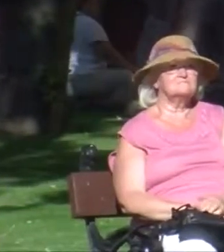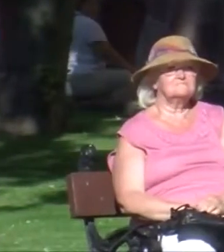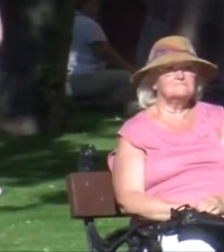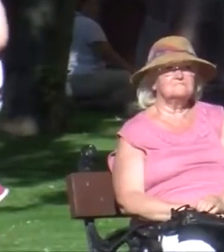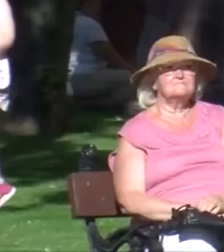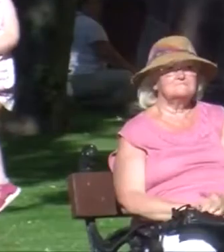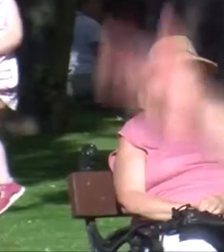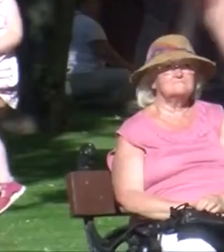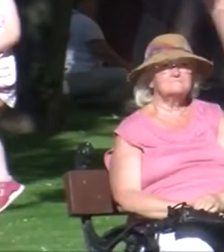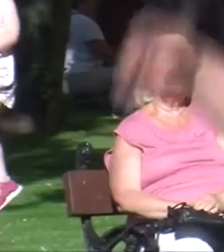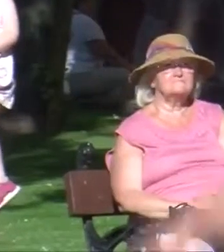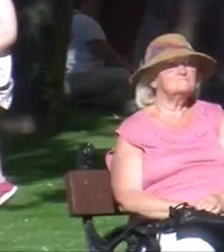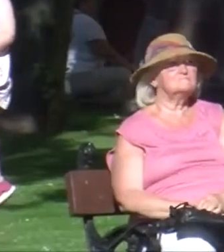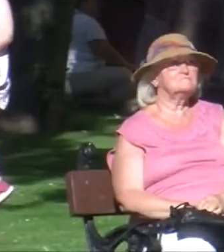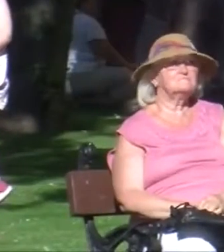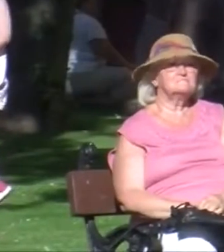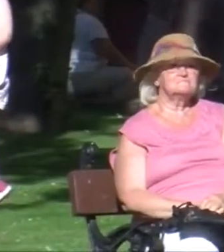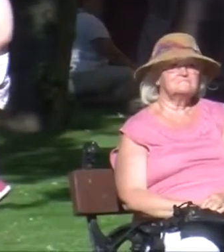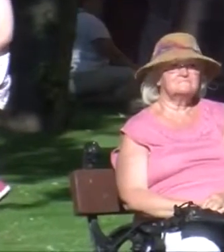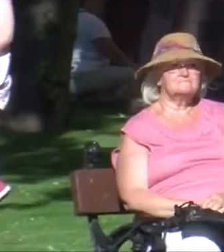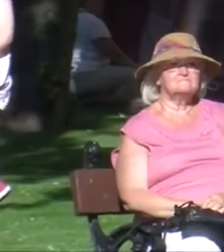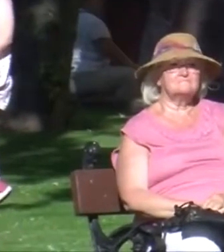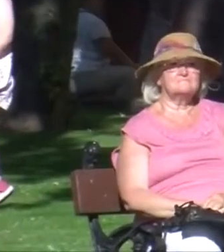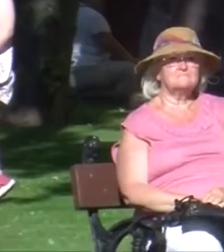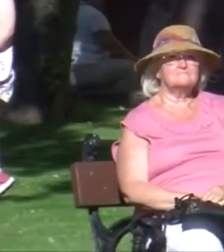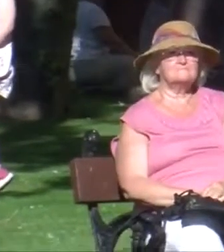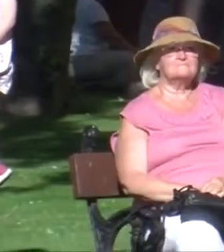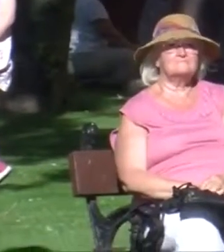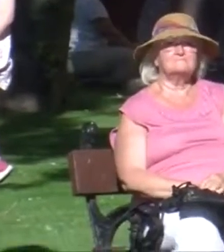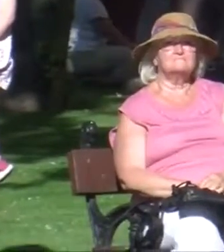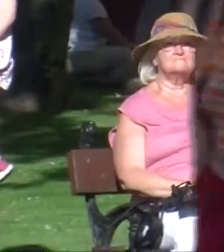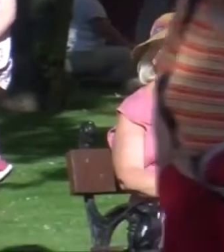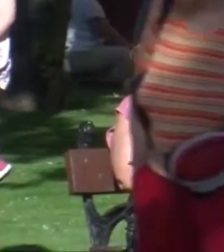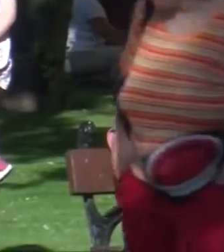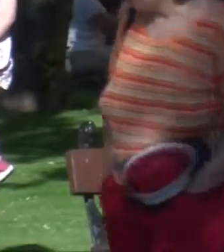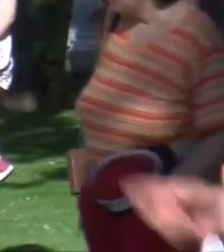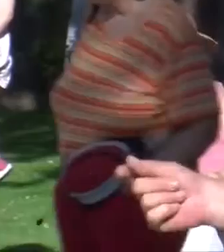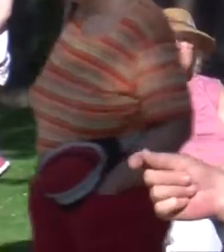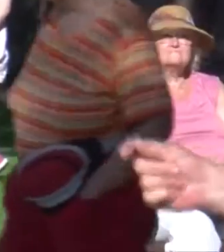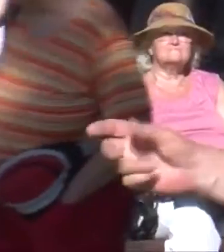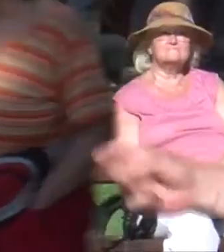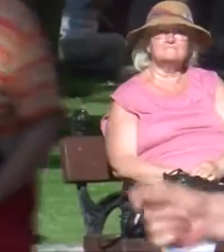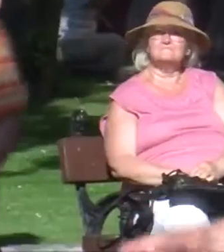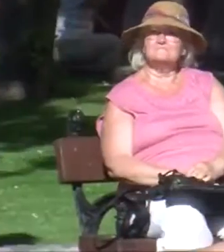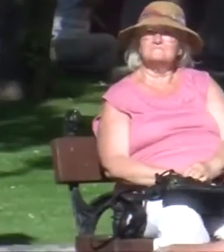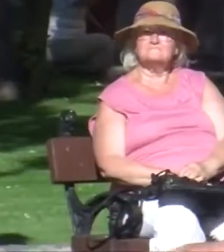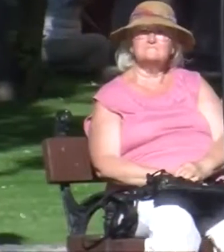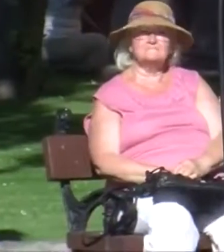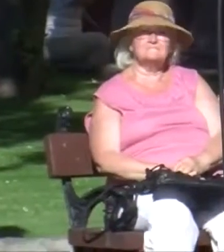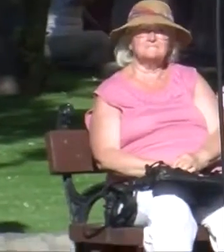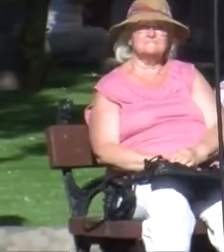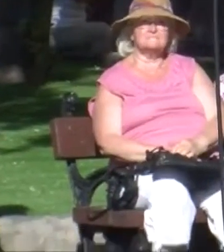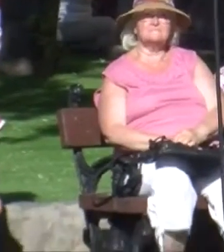the band. And if you care to hear this one in River play, ain't wrecked. Come on